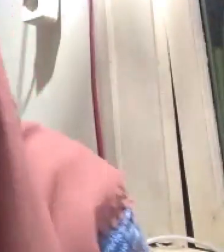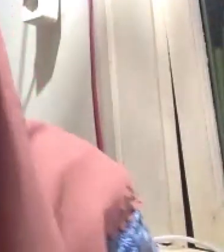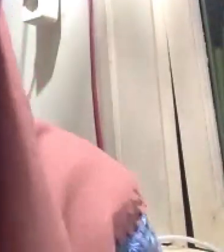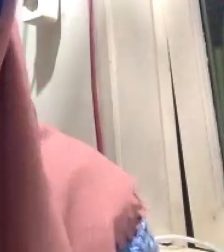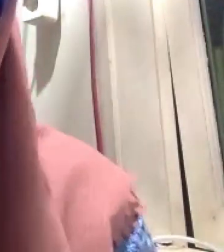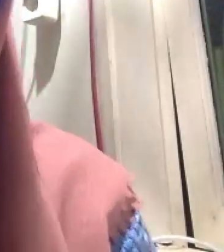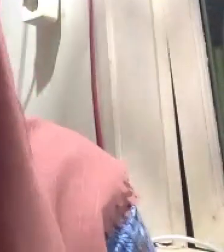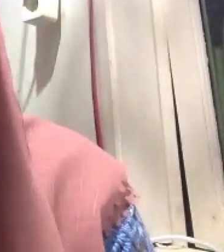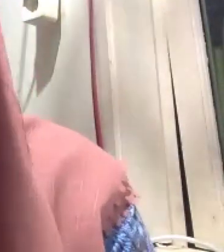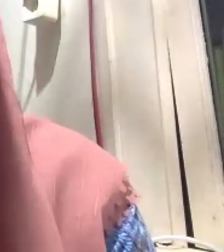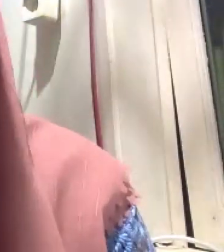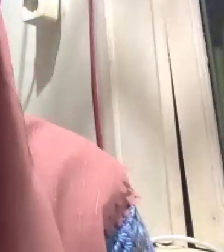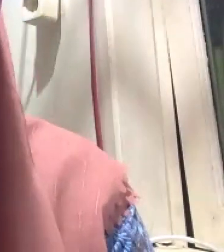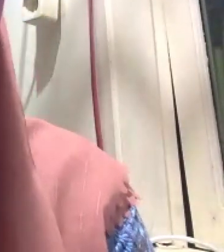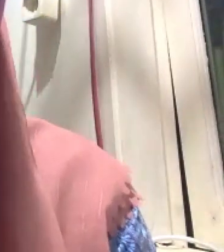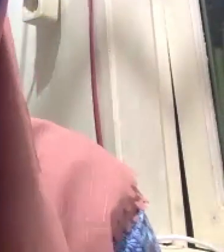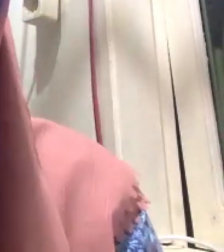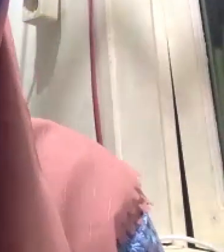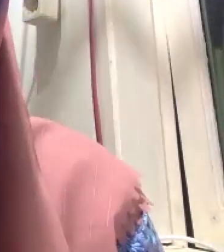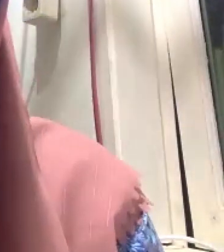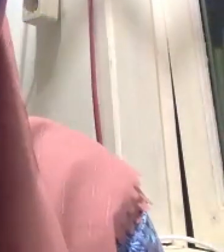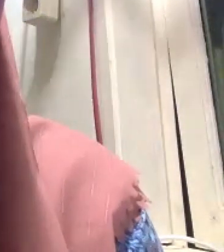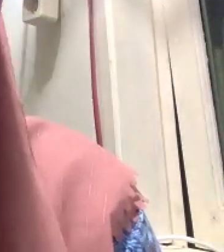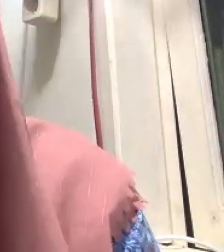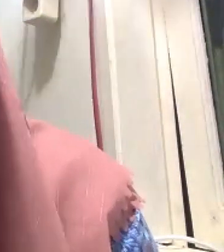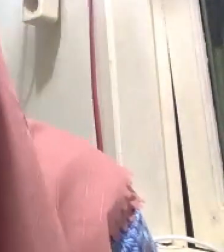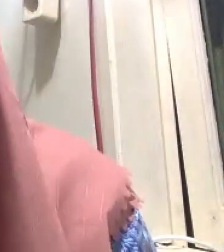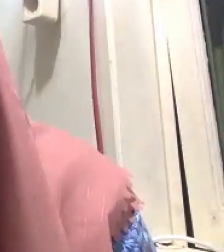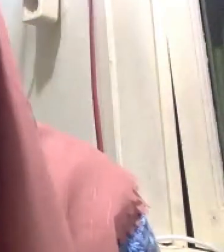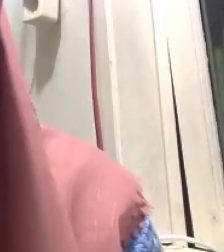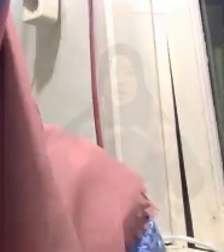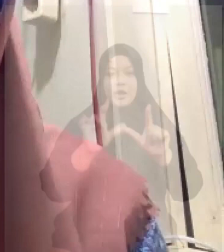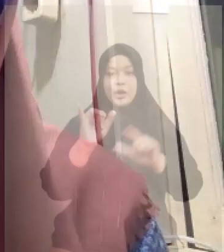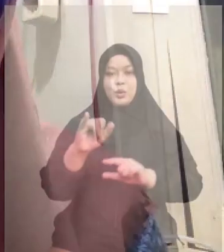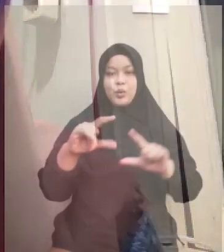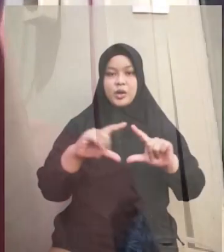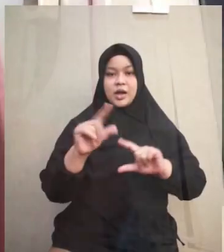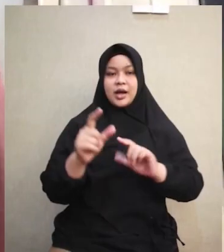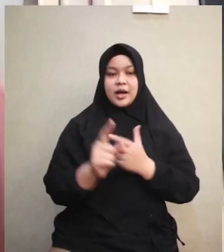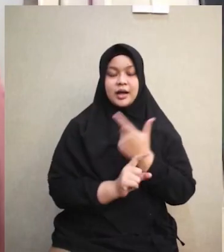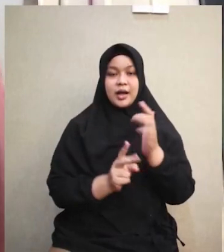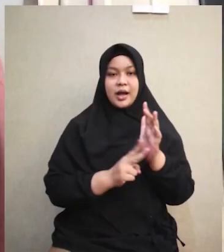Perkenalkan nama saya Dwi Ariani saat ini saya bekerja sebagai